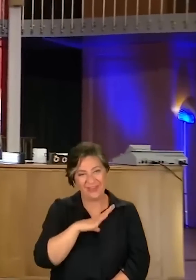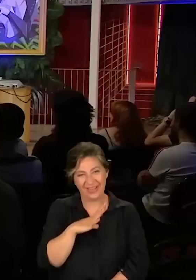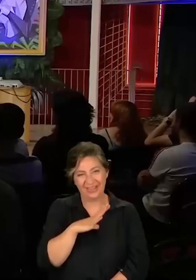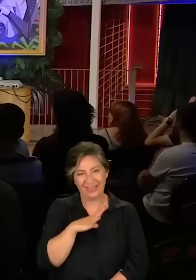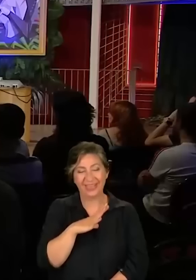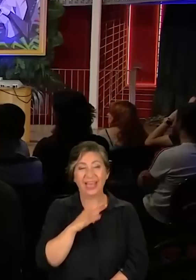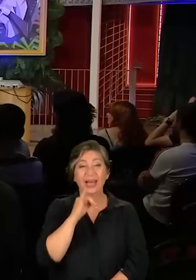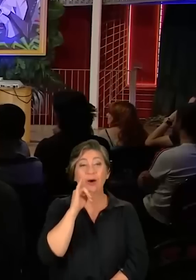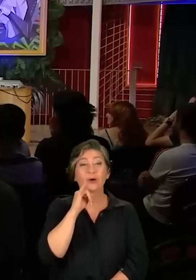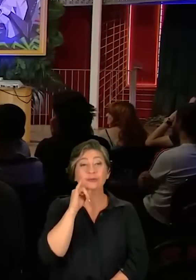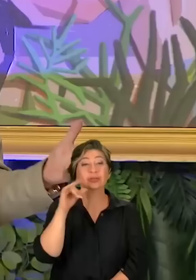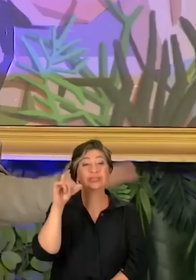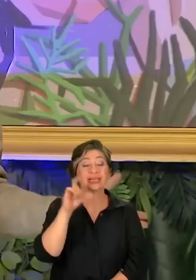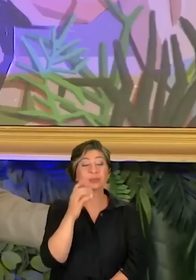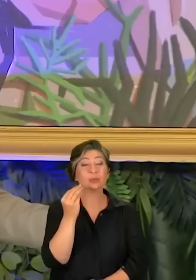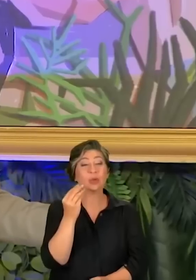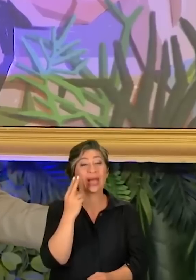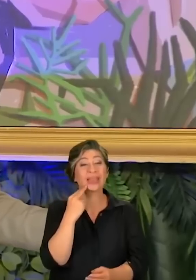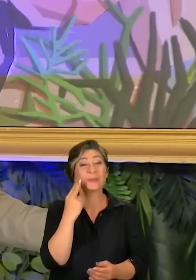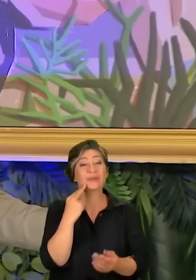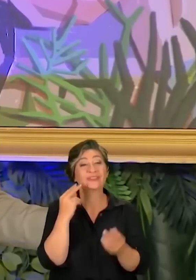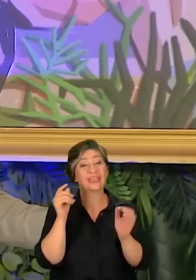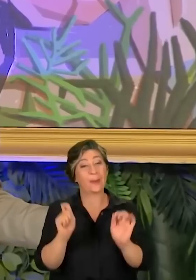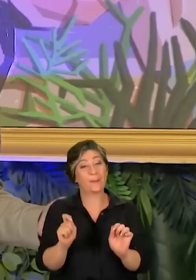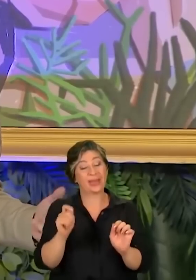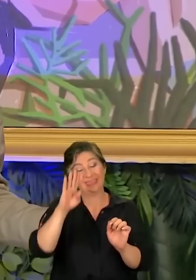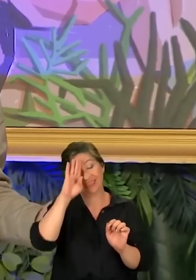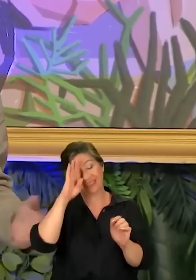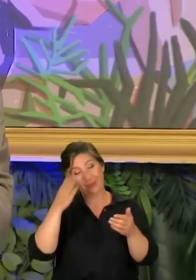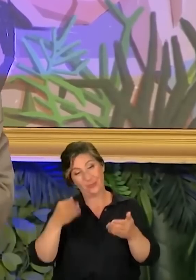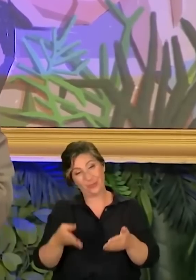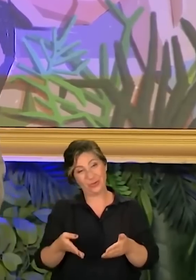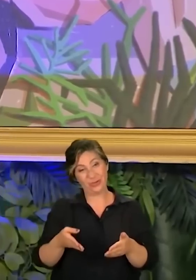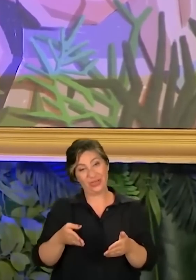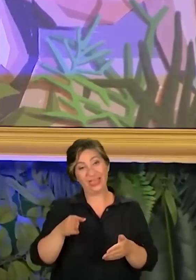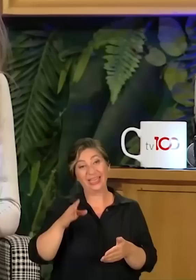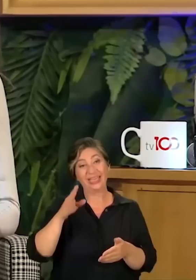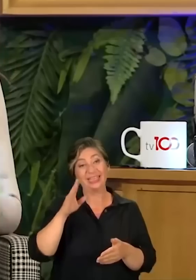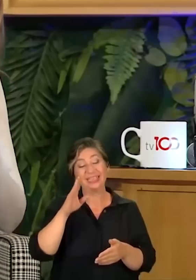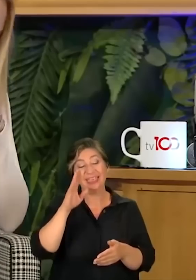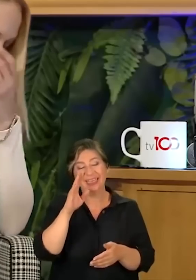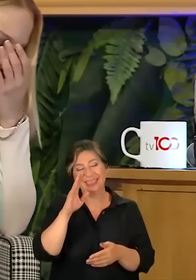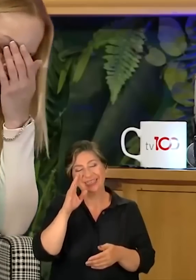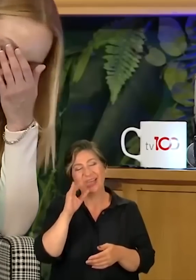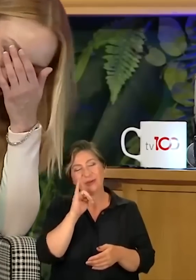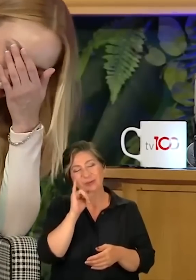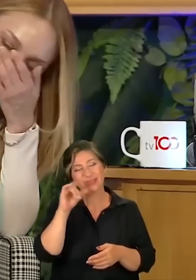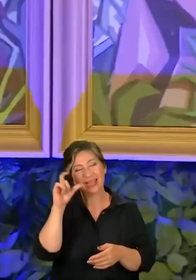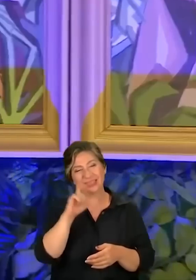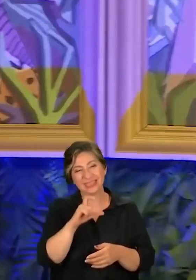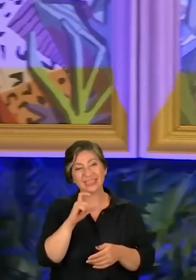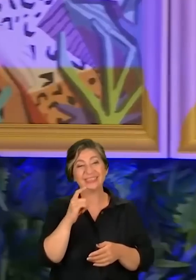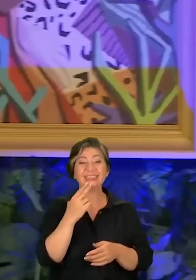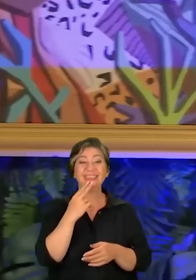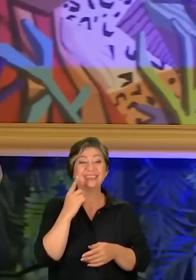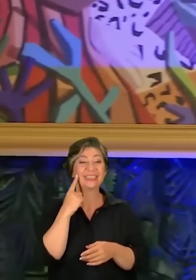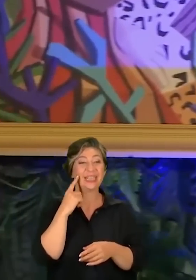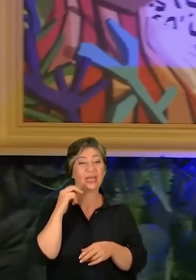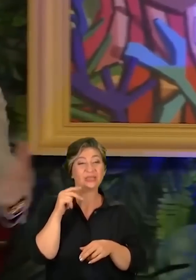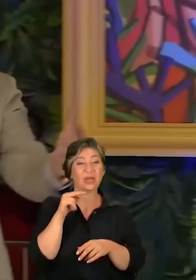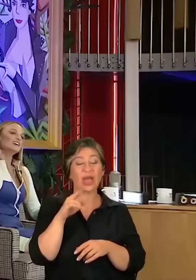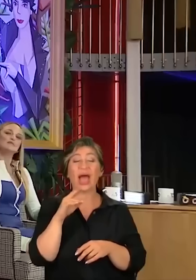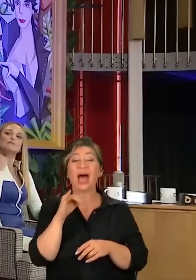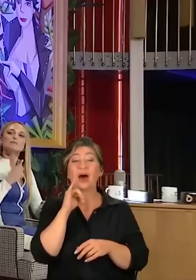var. Ağustos ayında çok hanımefendi yapar İstanbul mesela. Ağustos ayındaki hanımefendilerden Seda Sayan